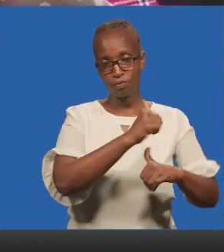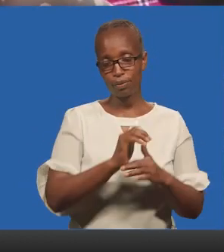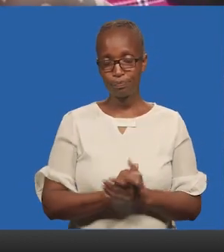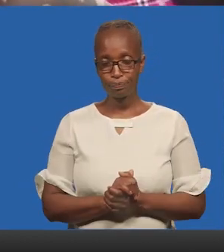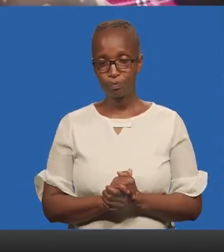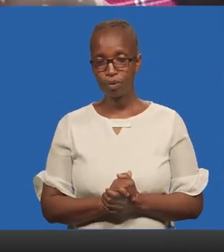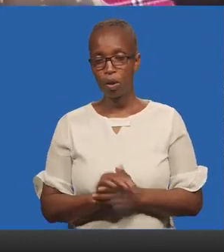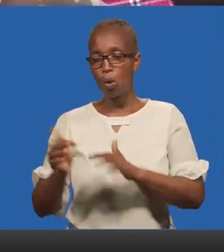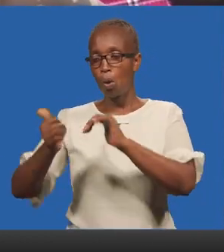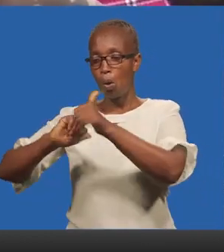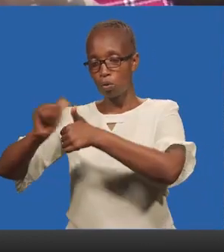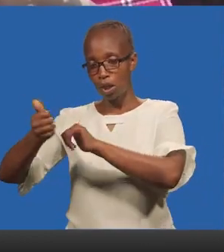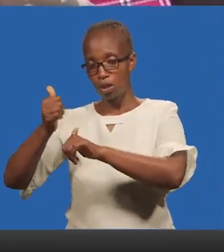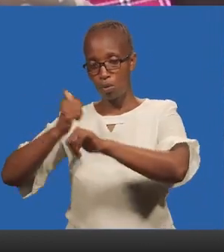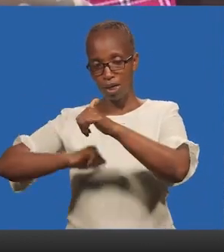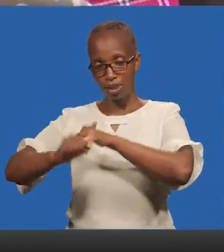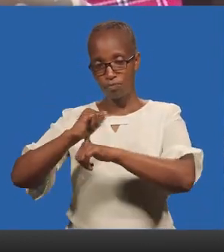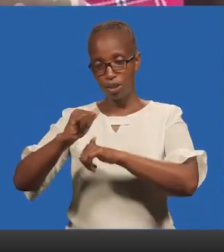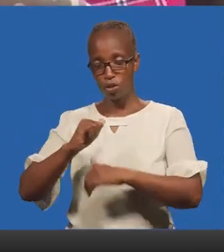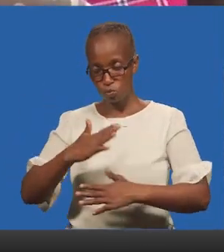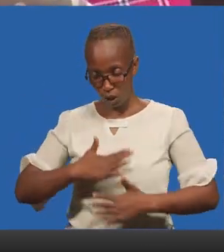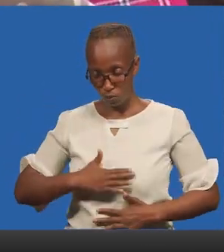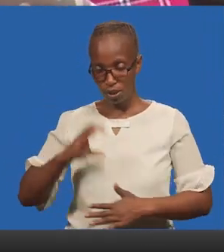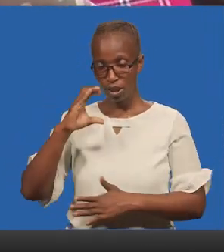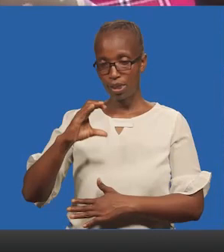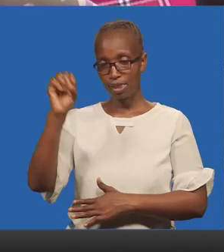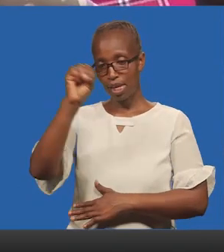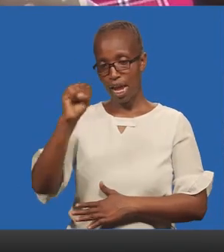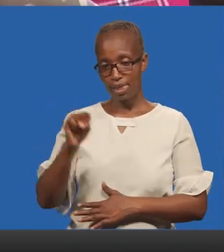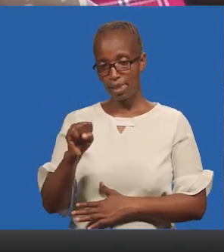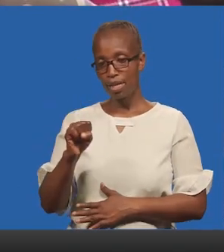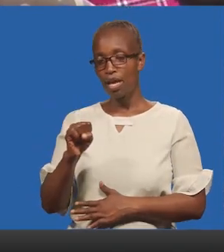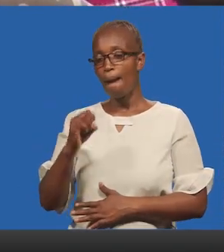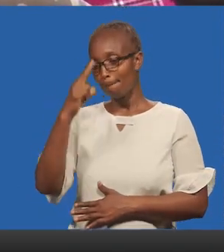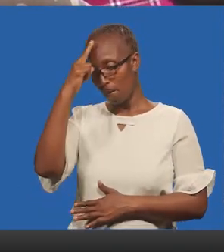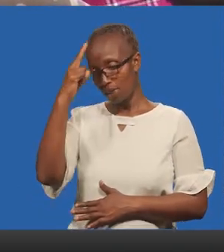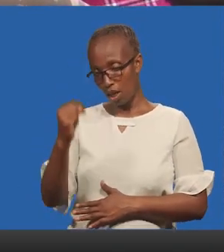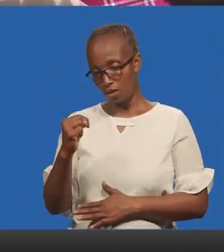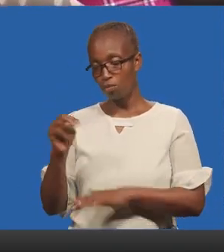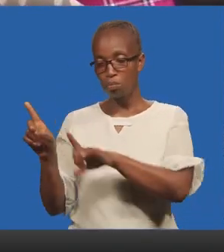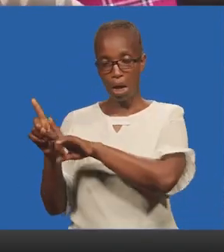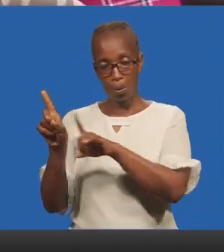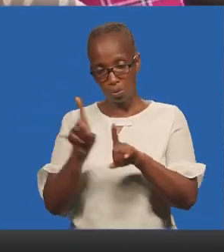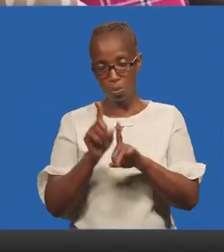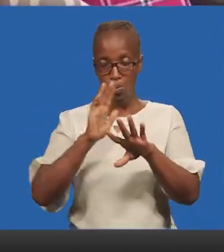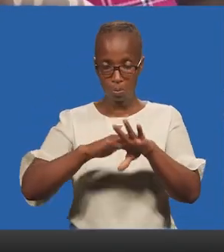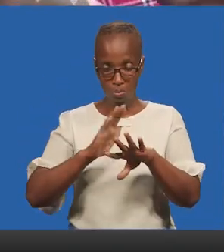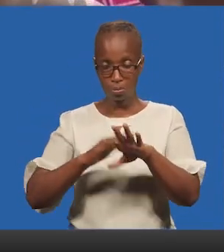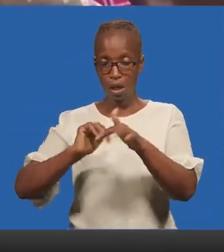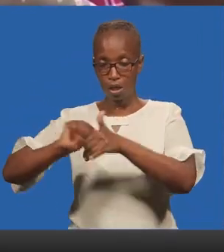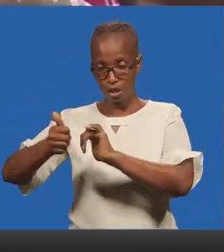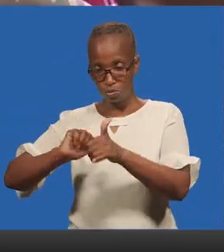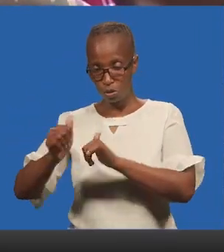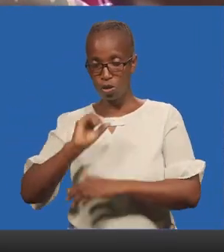department ya sport, bwana Babu na Mwamba, pia sisi wa Masai ni wachezaji. Tuko na vijana wengi hapa ambao wanaweza